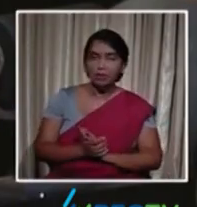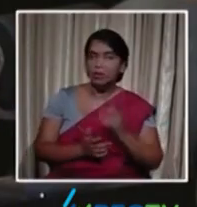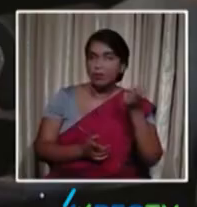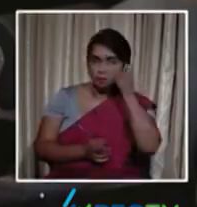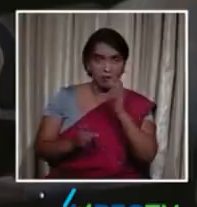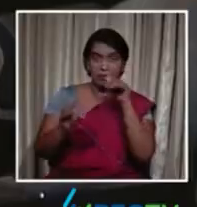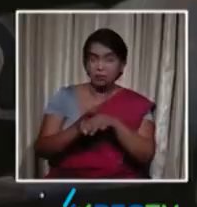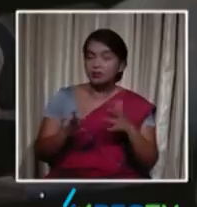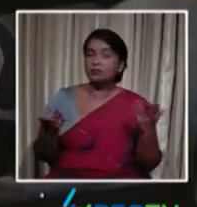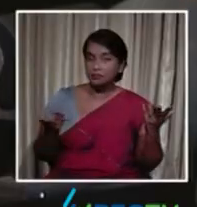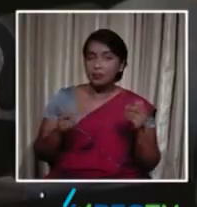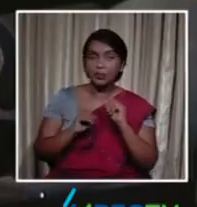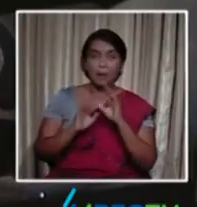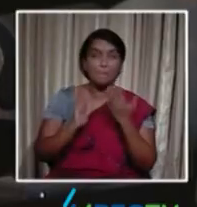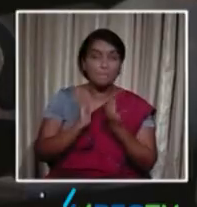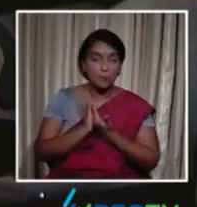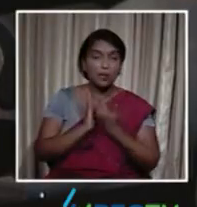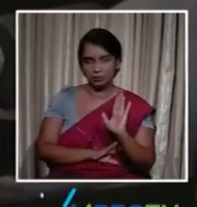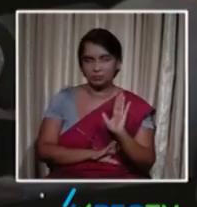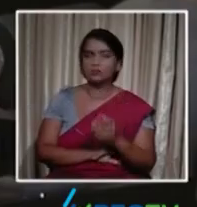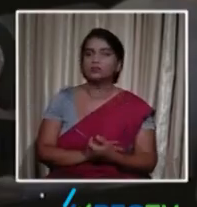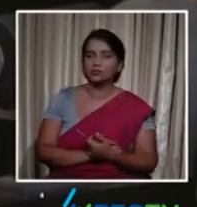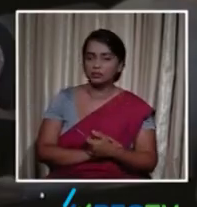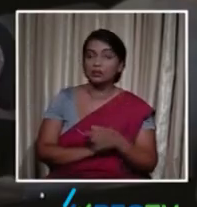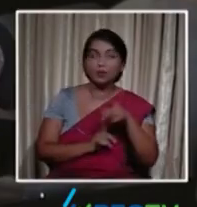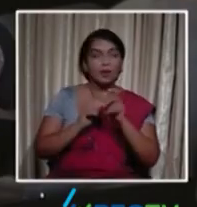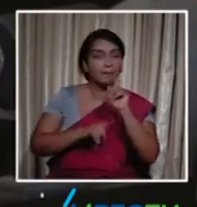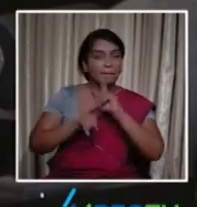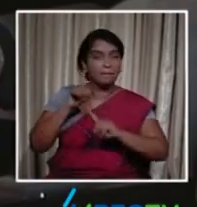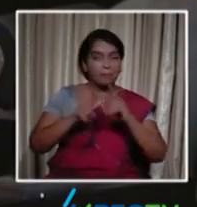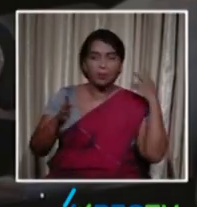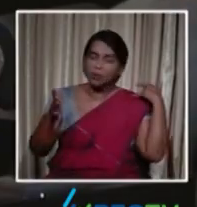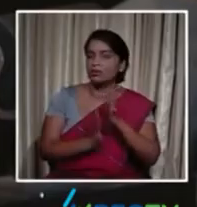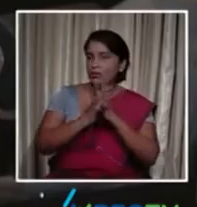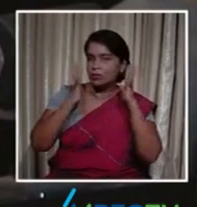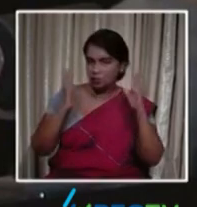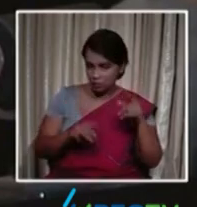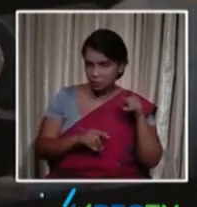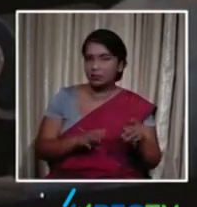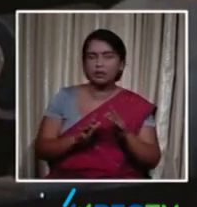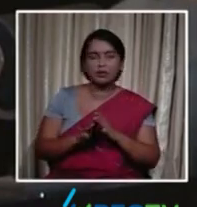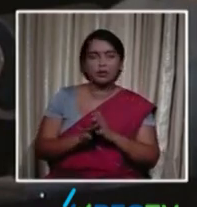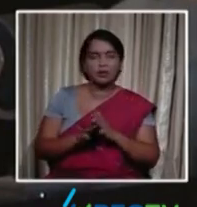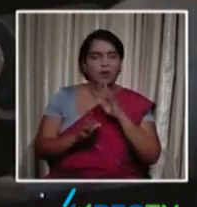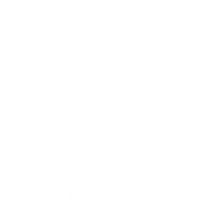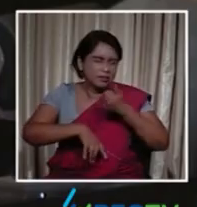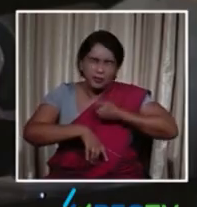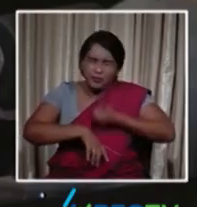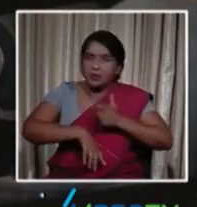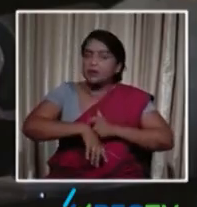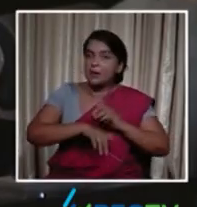තීන්දුවල නොරැඳෙන්නේ ප්‍රතිපත්තීමේ කරුණු මත විතරක්ද? මේ පාර්ලිමේන්තු ඉතිහාසය අපි ඇතිතරම් දැක තිබෙනවා. ඉතාමත් තීරණාත්මක අවස්ථාවන්